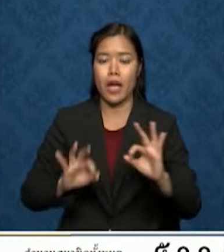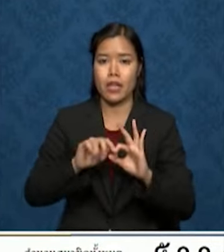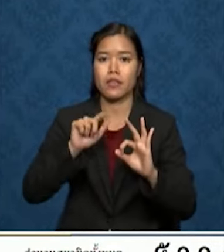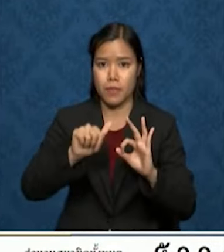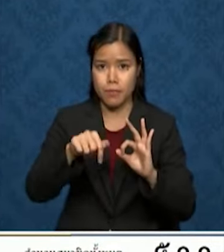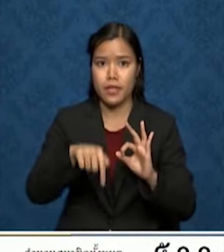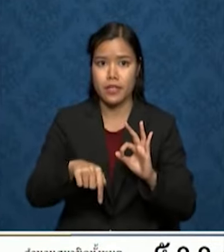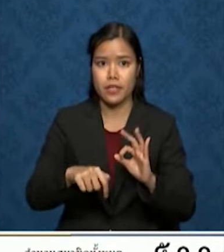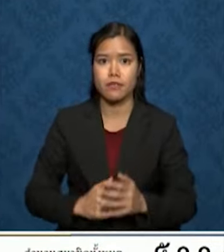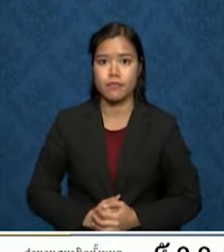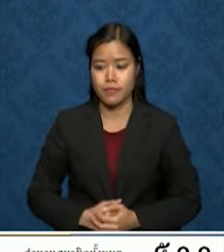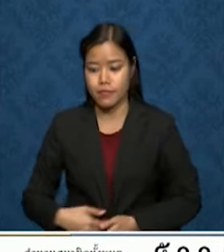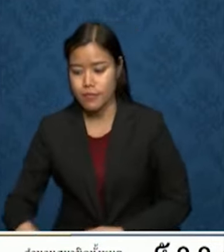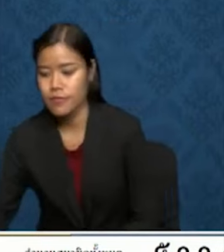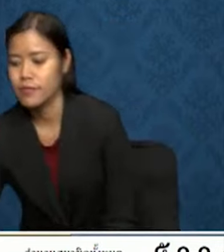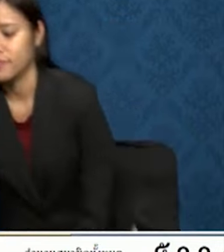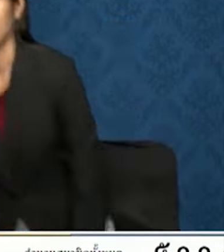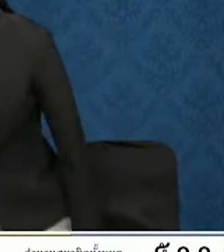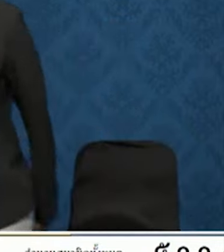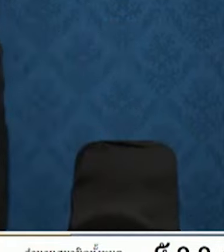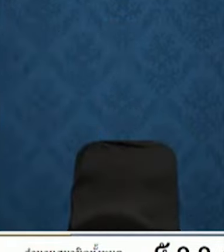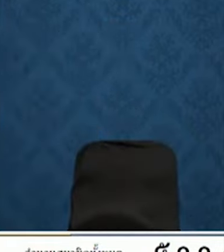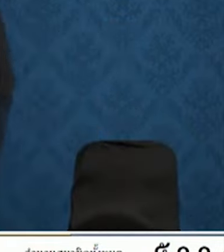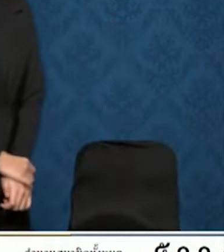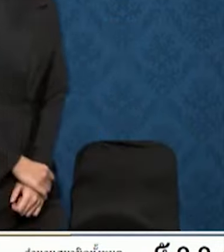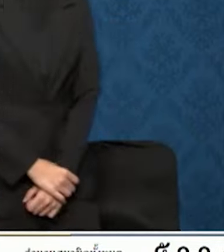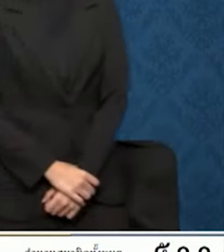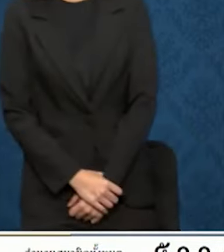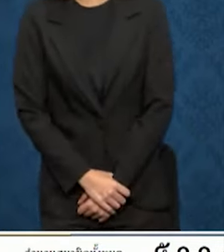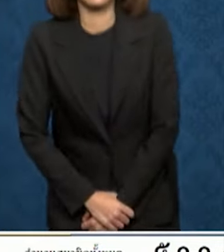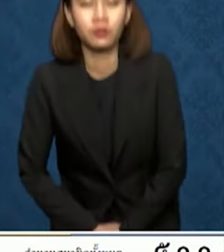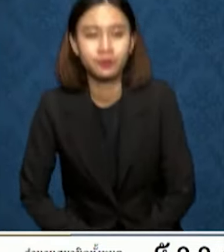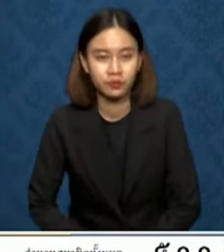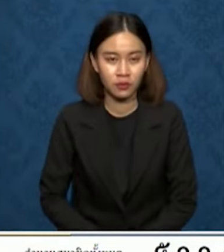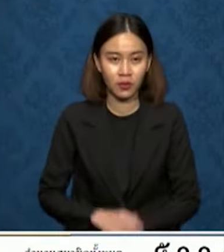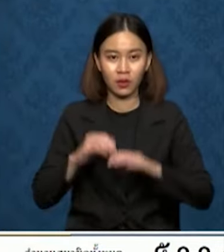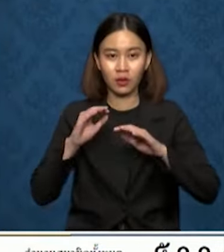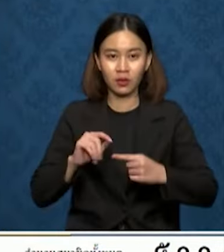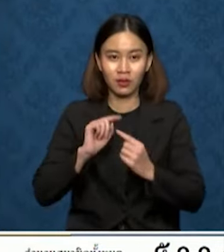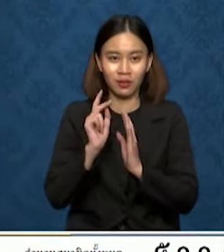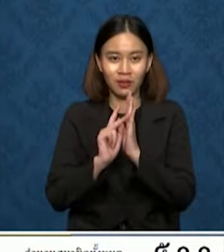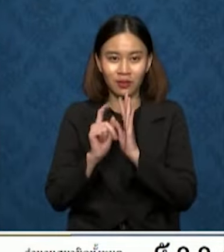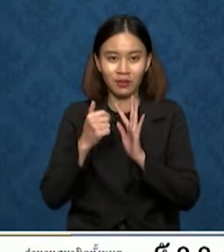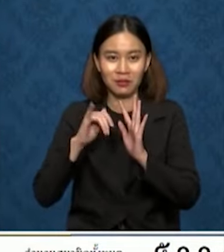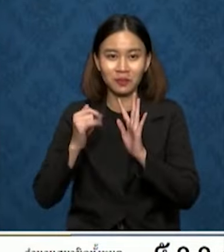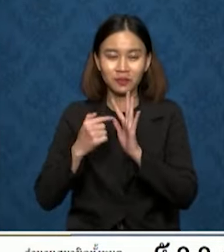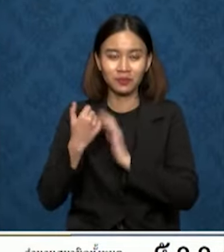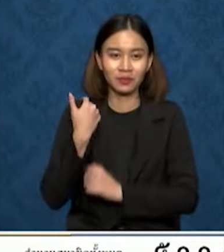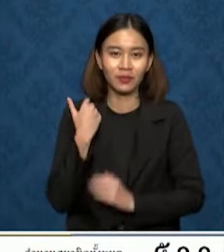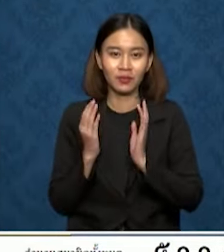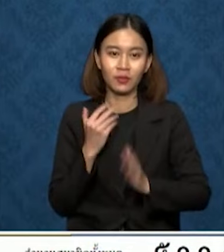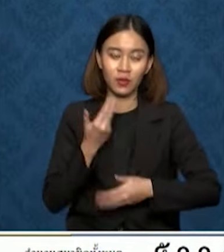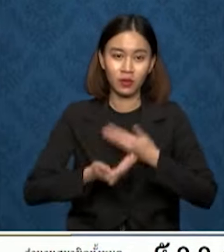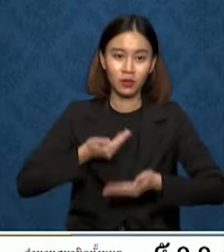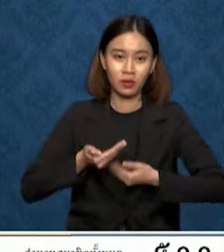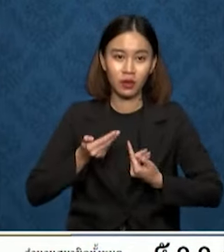กฎมายเตอร์นี้พยามที่จะลดทอนเรความเปลอยาแต่ยังคงคเปลอายาไว้ผู้ข้